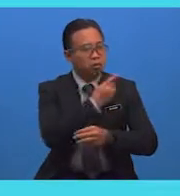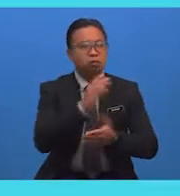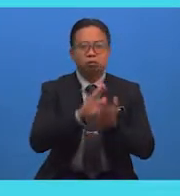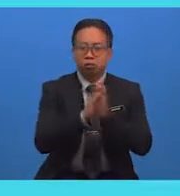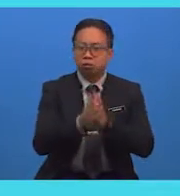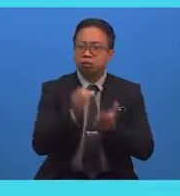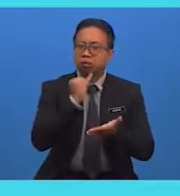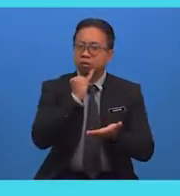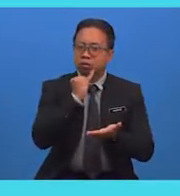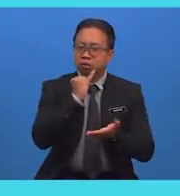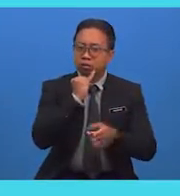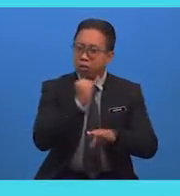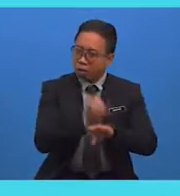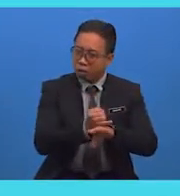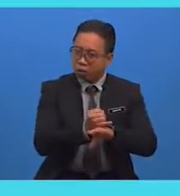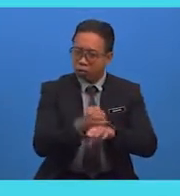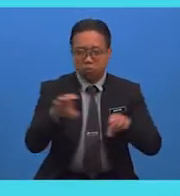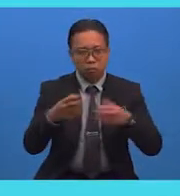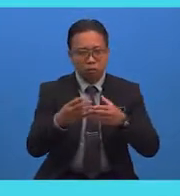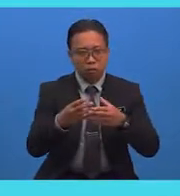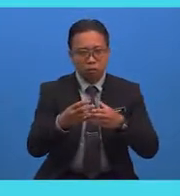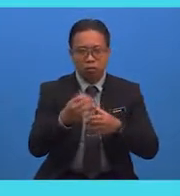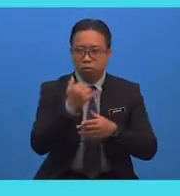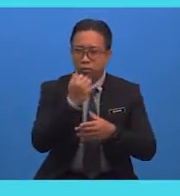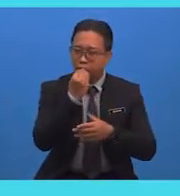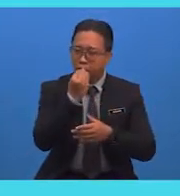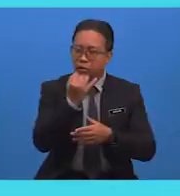makan makanan yang haram dan melakukan pembaziran.